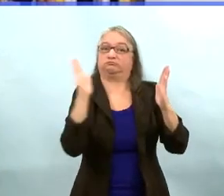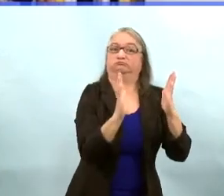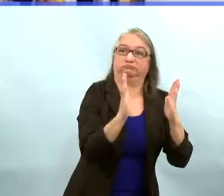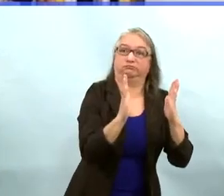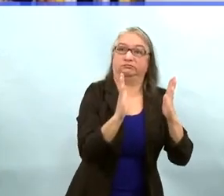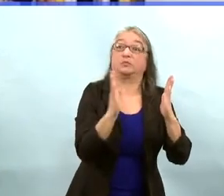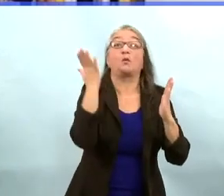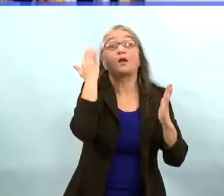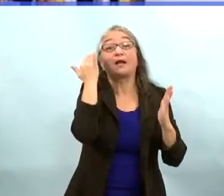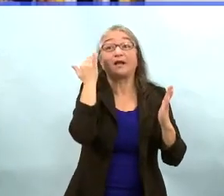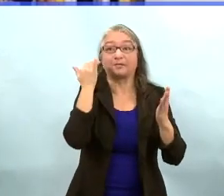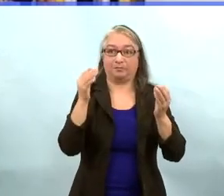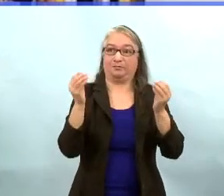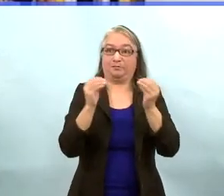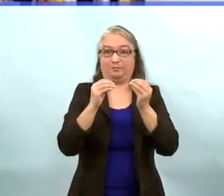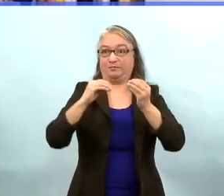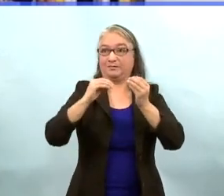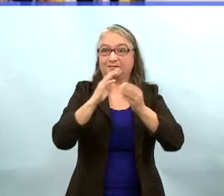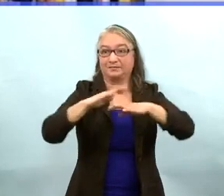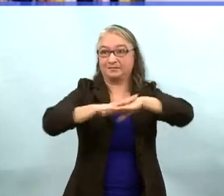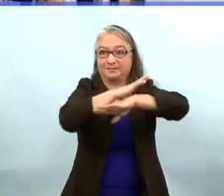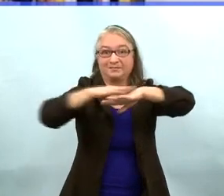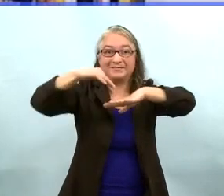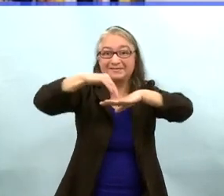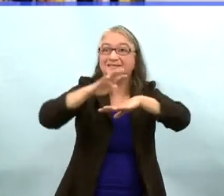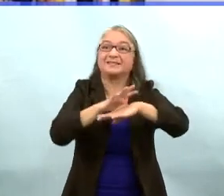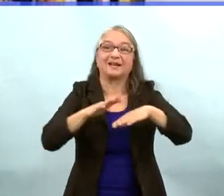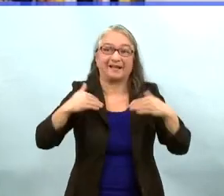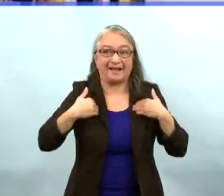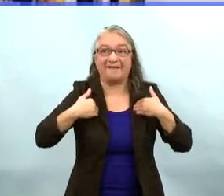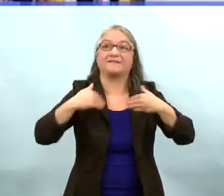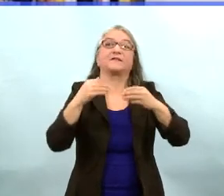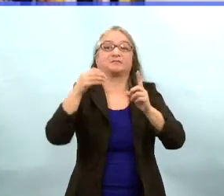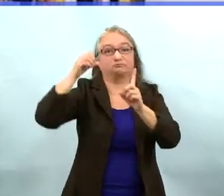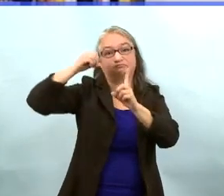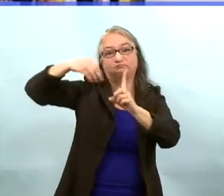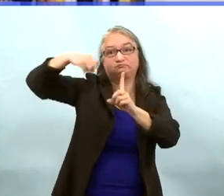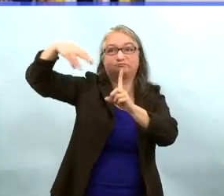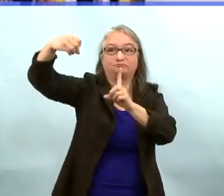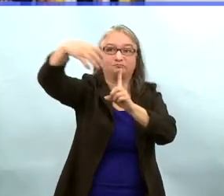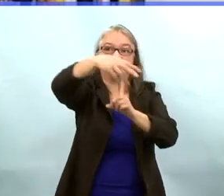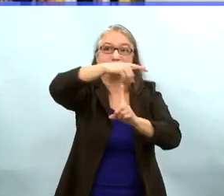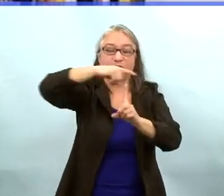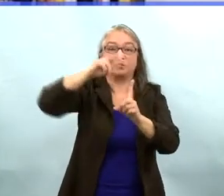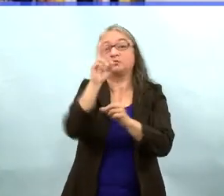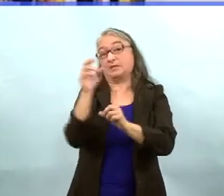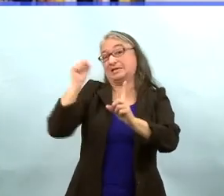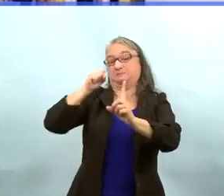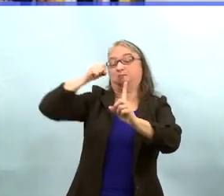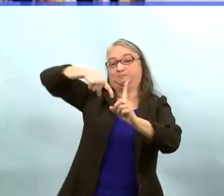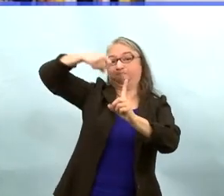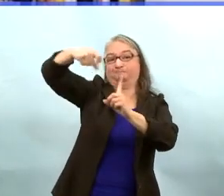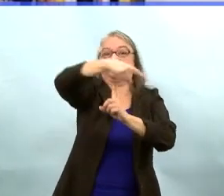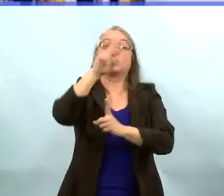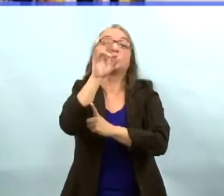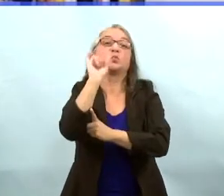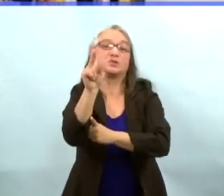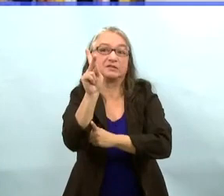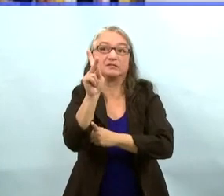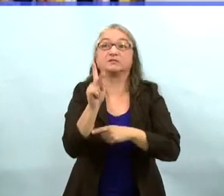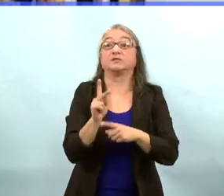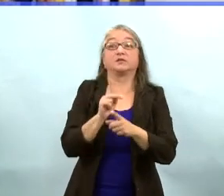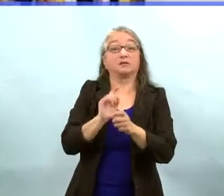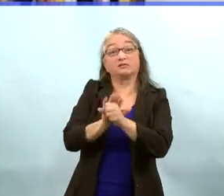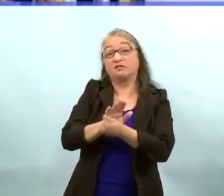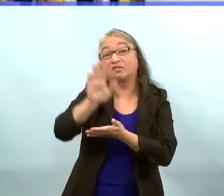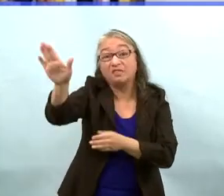un risque accru d'exposition à la COVID-19, risque accru d'interruption des études scolaires et aussi un risque accru d'infection